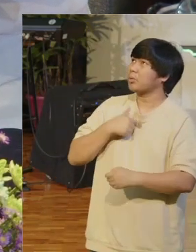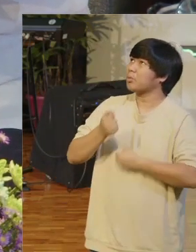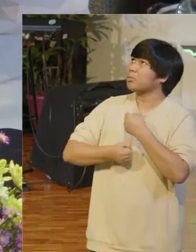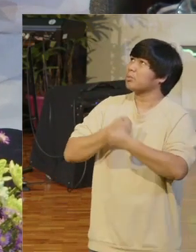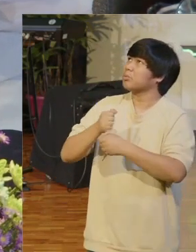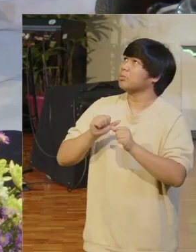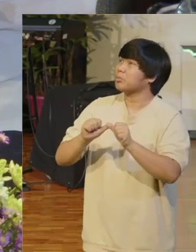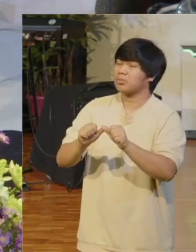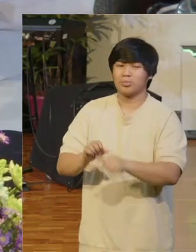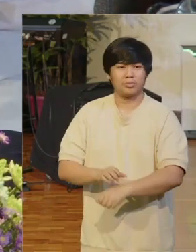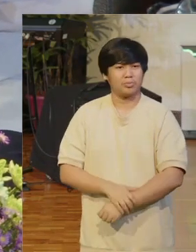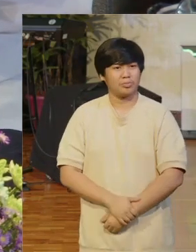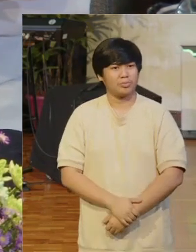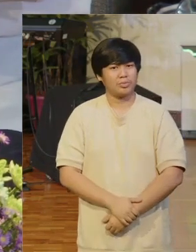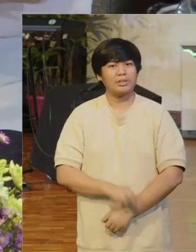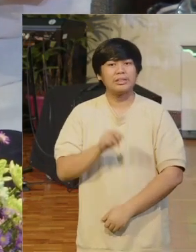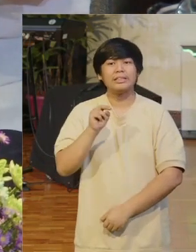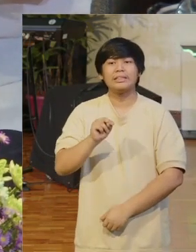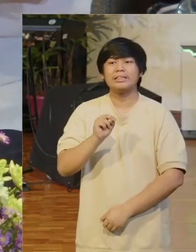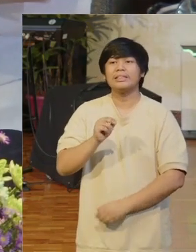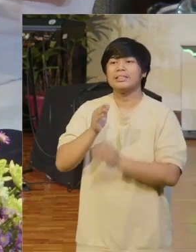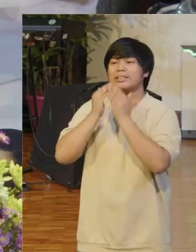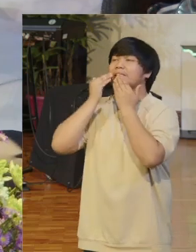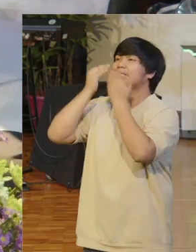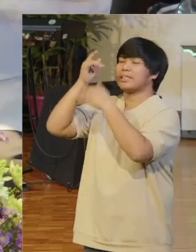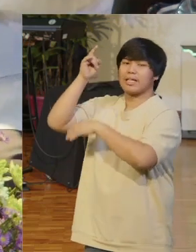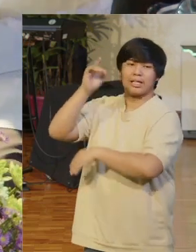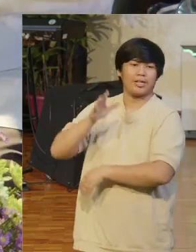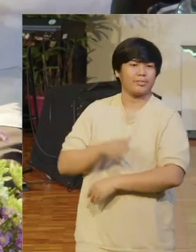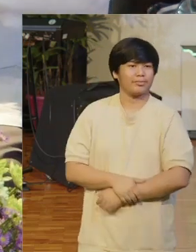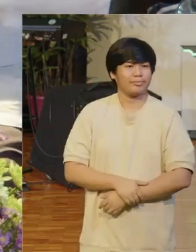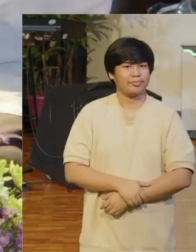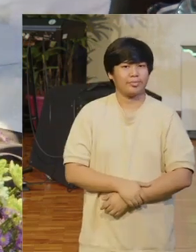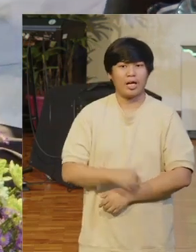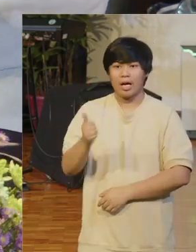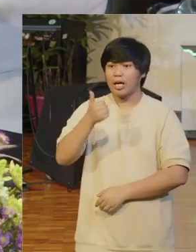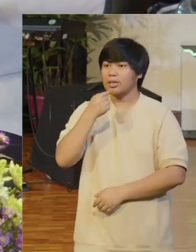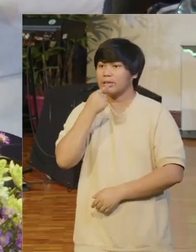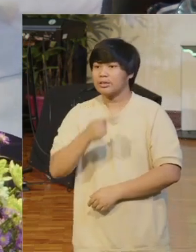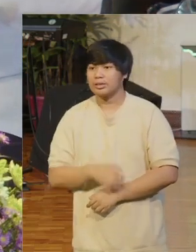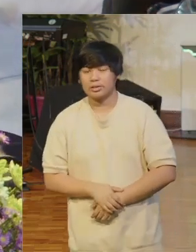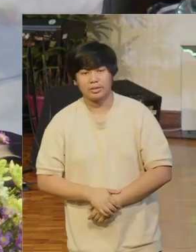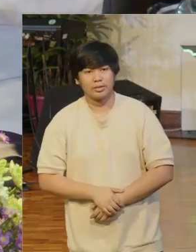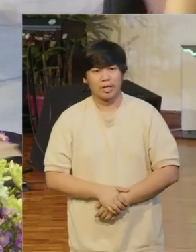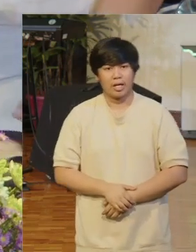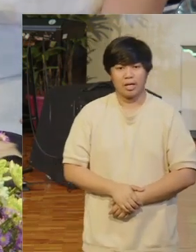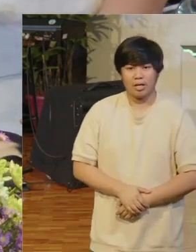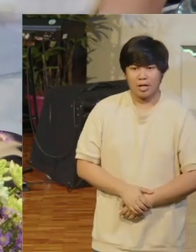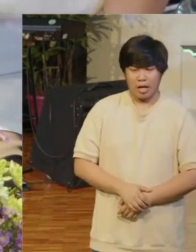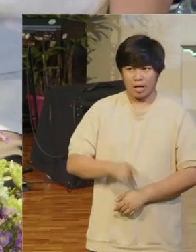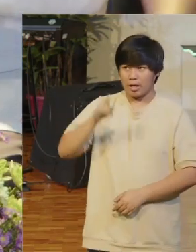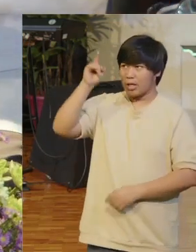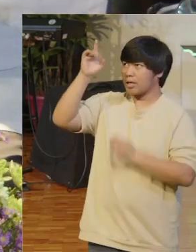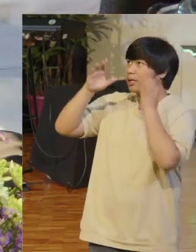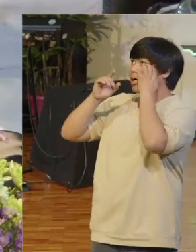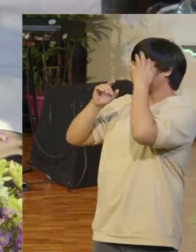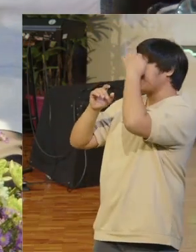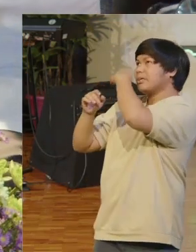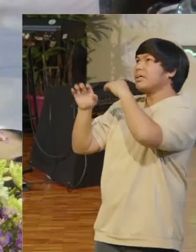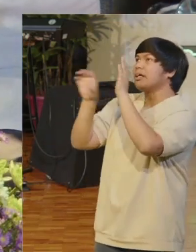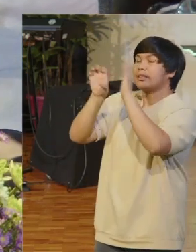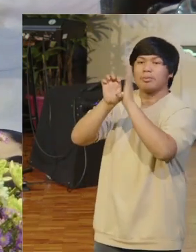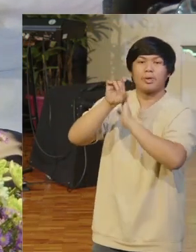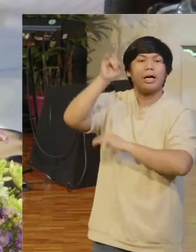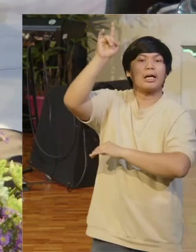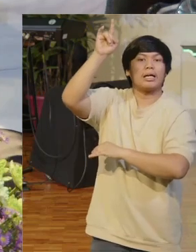ang ebanghelyo ng may tapang at pag-asa. Ang sabi ng iba, kung sovereign ng Diyos, at pinili na niya